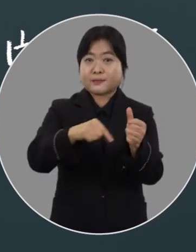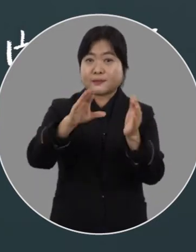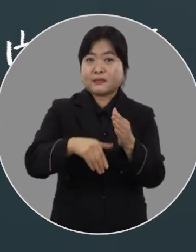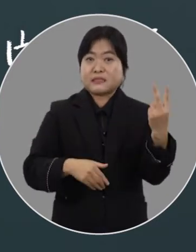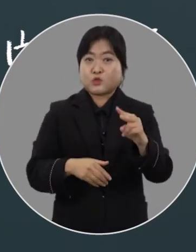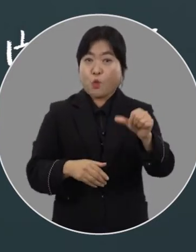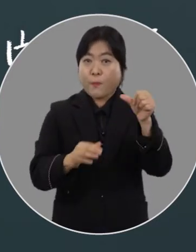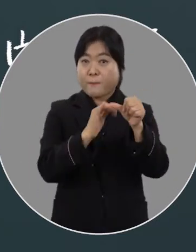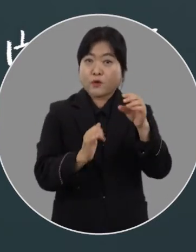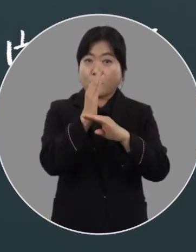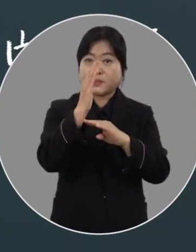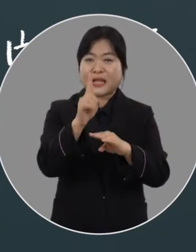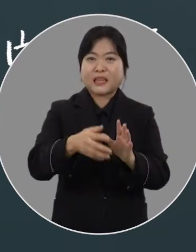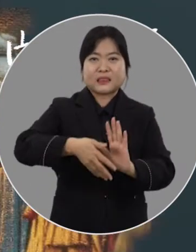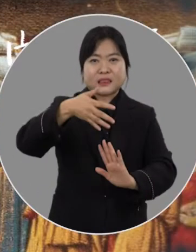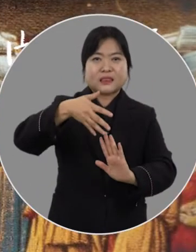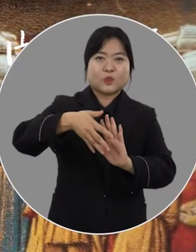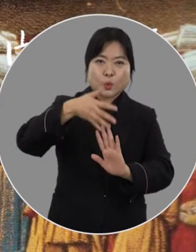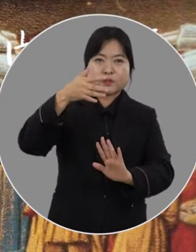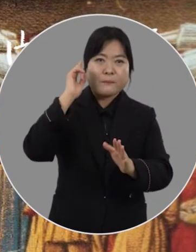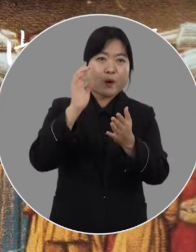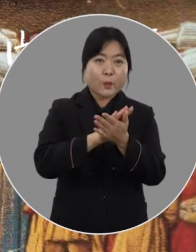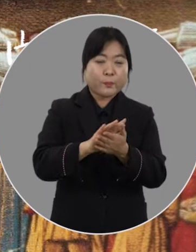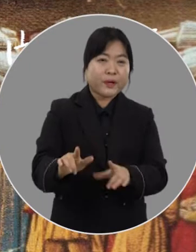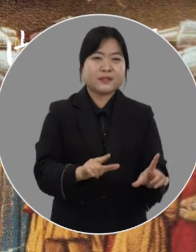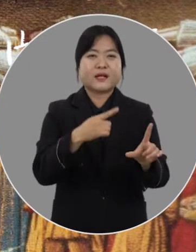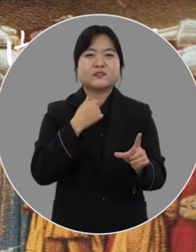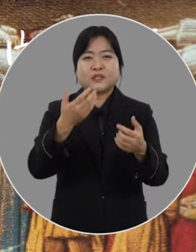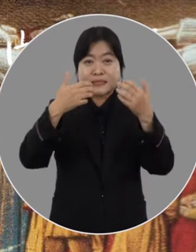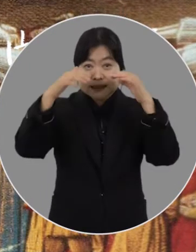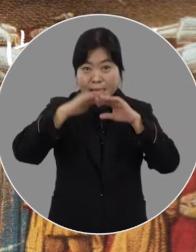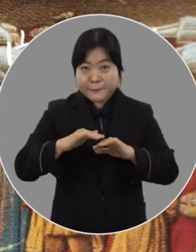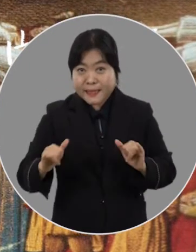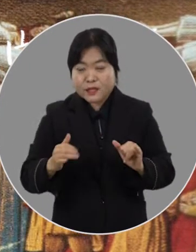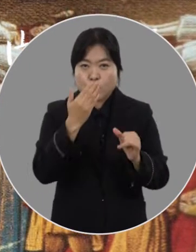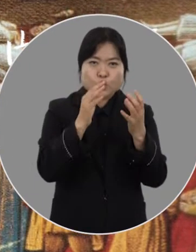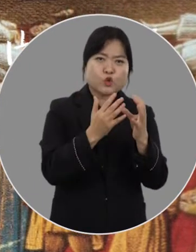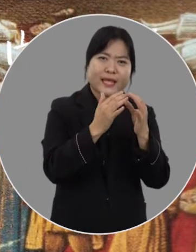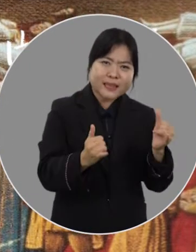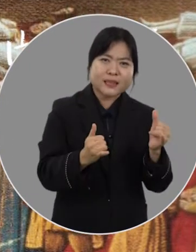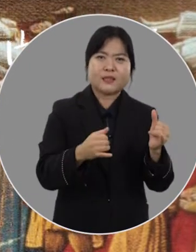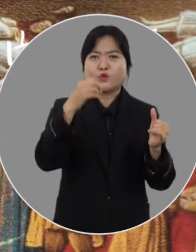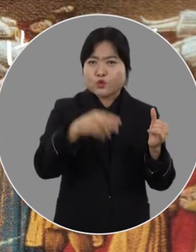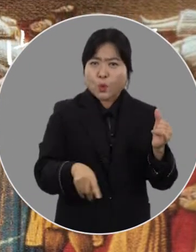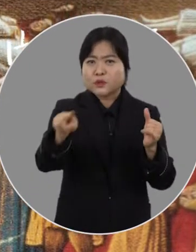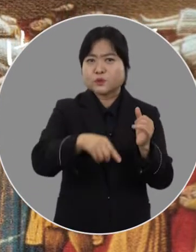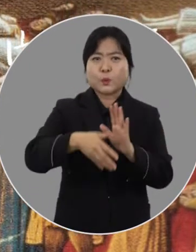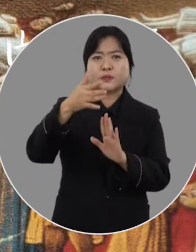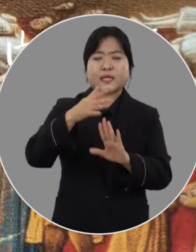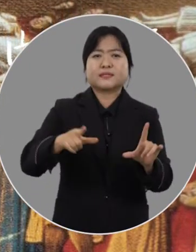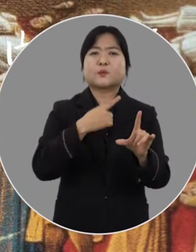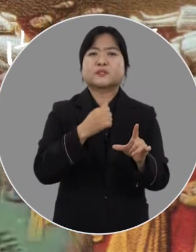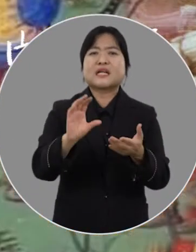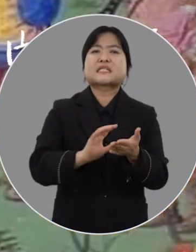학살에서는 2,500명이 넘는 한 도시에 평화롭게 살고 있었던 이슬람인 유대인뿐만이 아니라 그 도시에